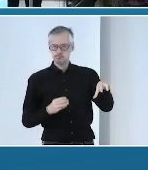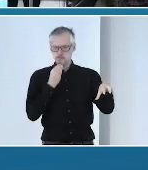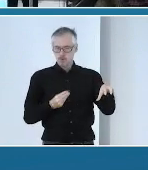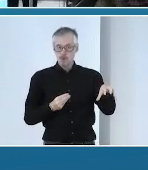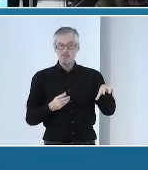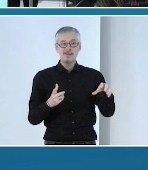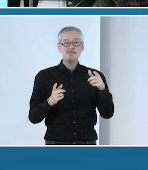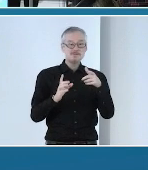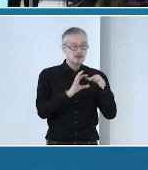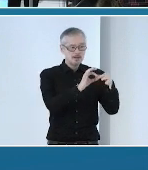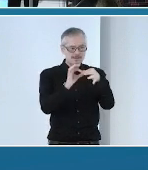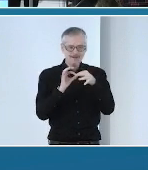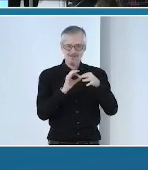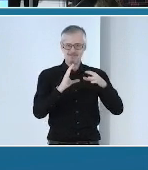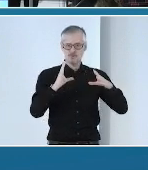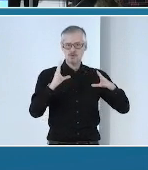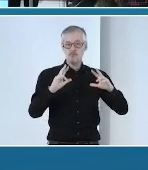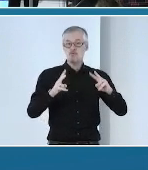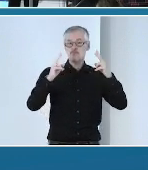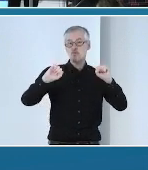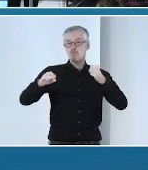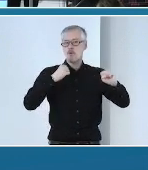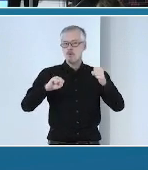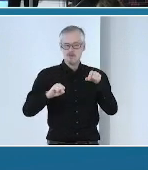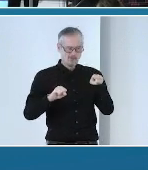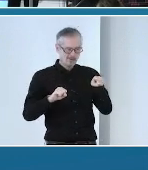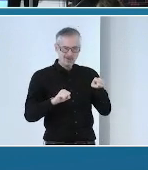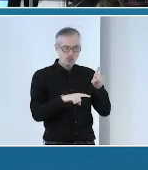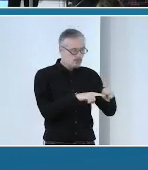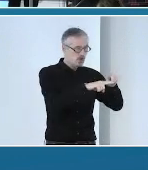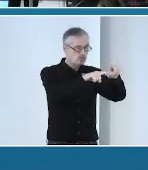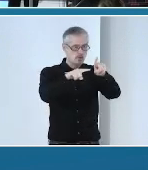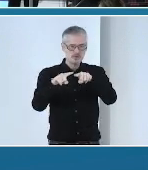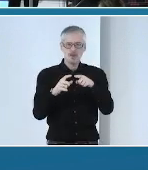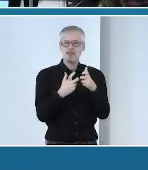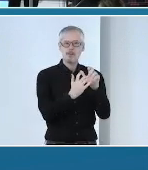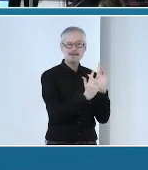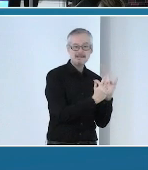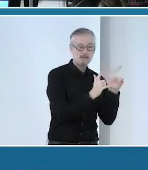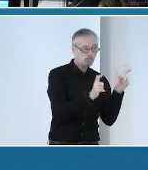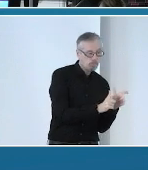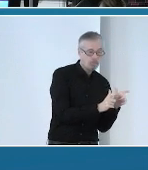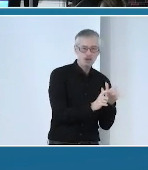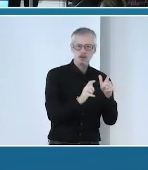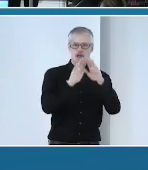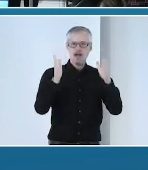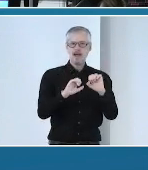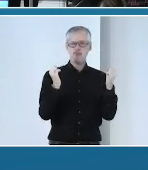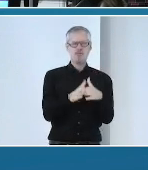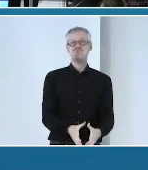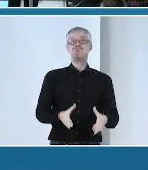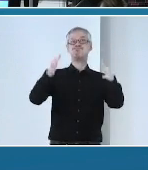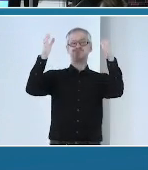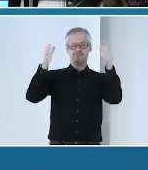Oui, excusez-moi, je voulais répondre aussi à votre question. Voilà, j'ai un exemple qui me semble